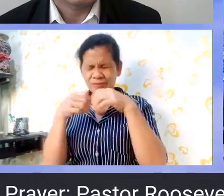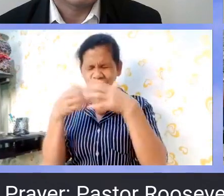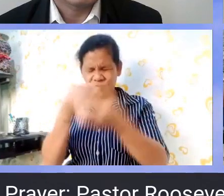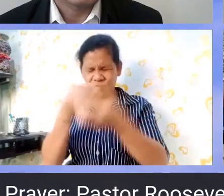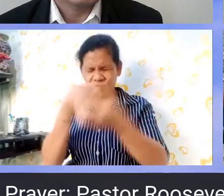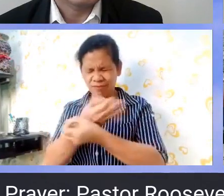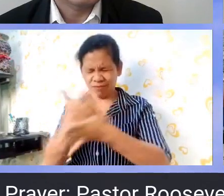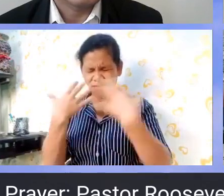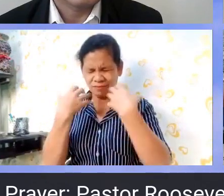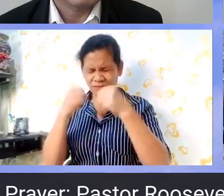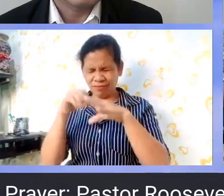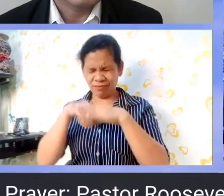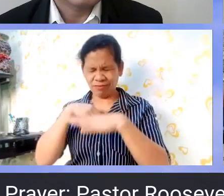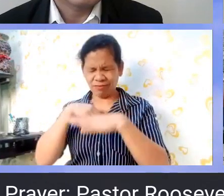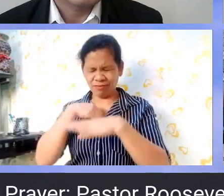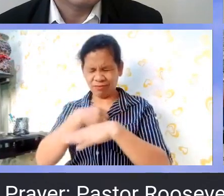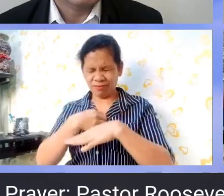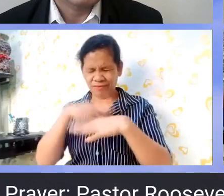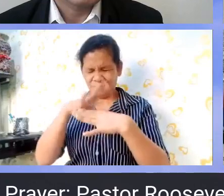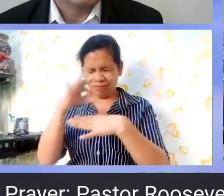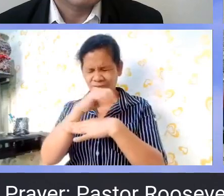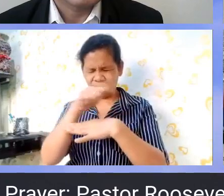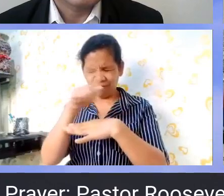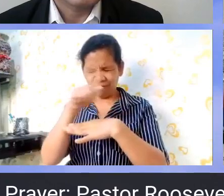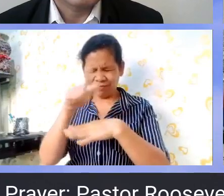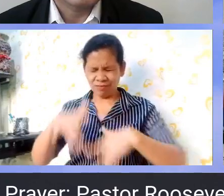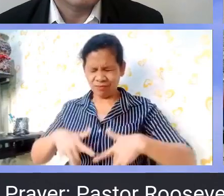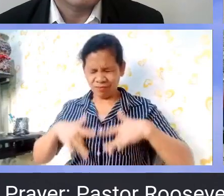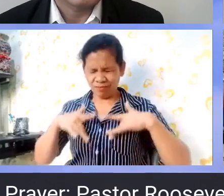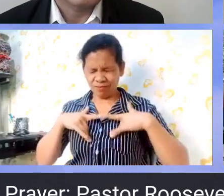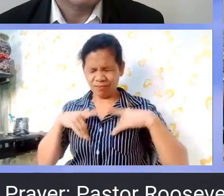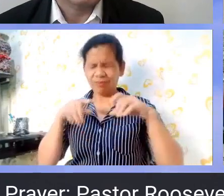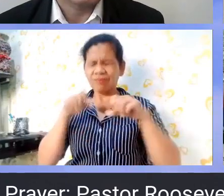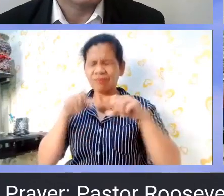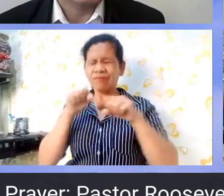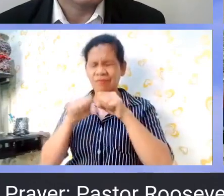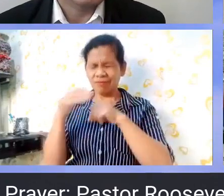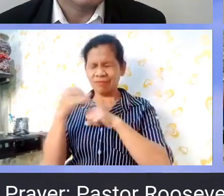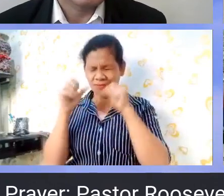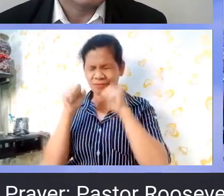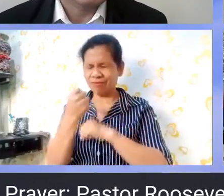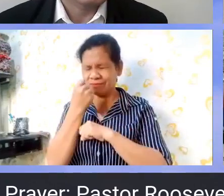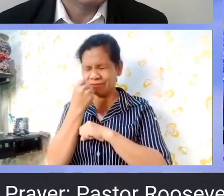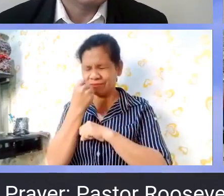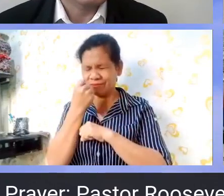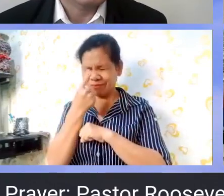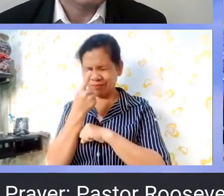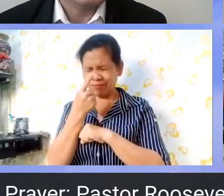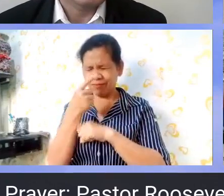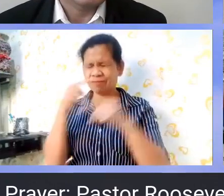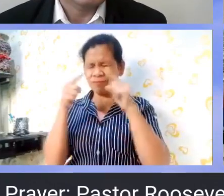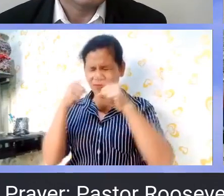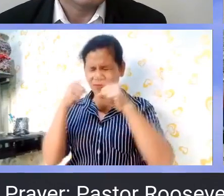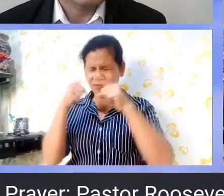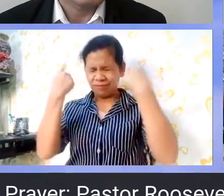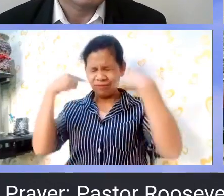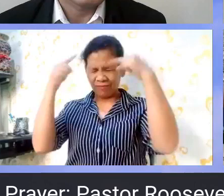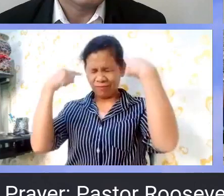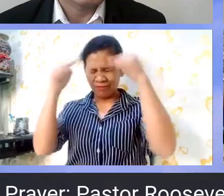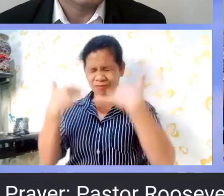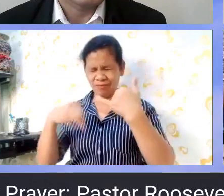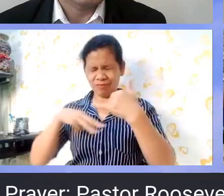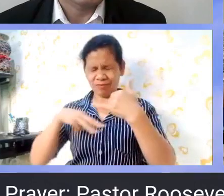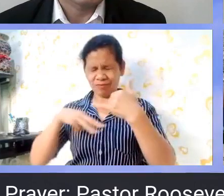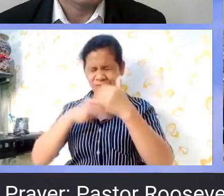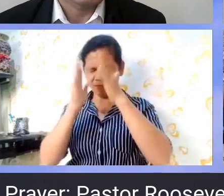aming spiritual na buhay upang kami sumulong tungo sa pagtatagumpay. Ito pang aming dalangin sa matamis na pangalan ng